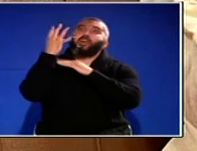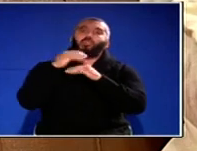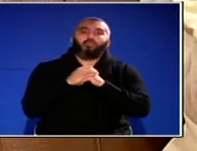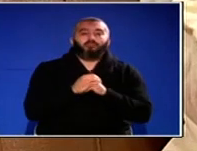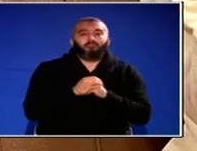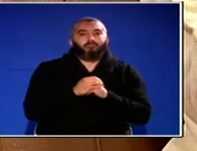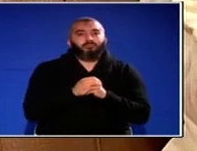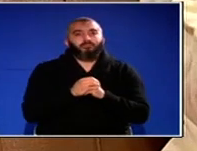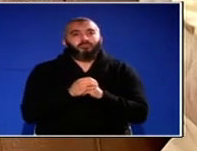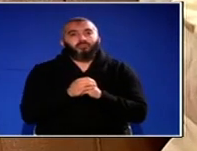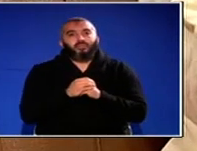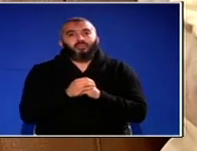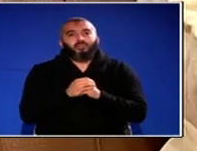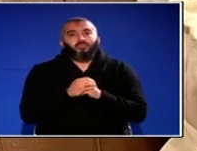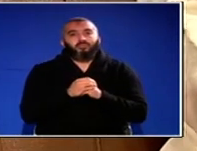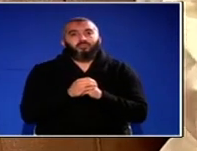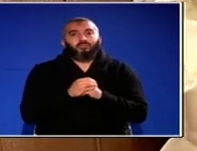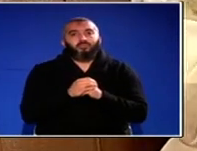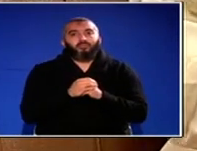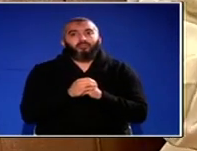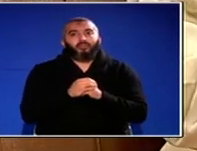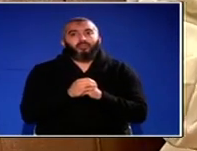يسر. وبالتالي